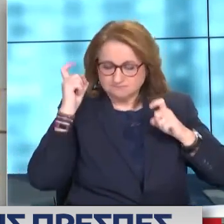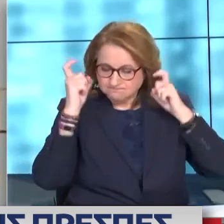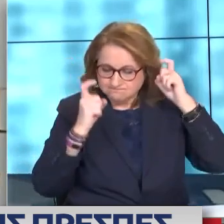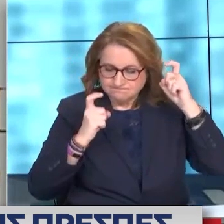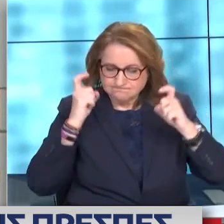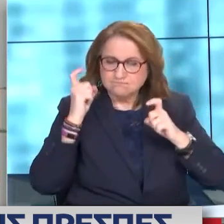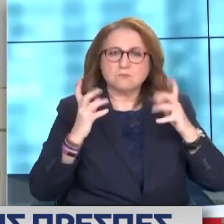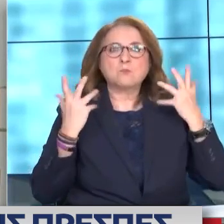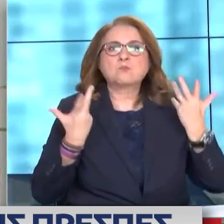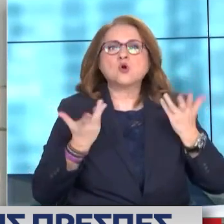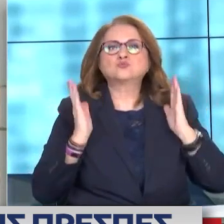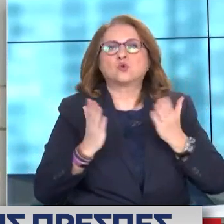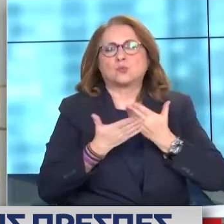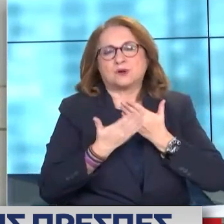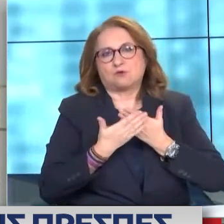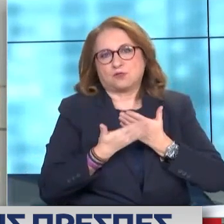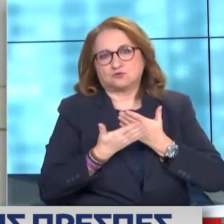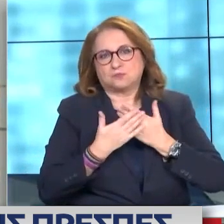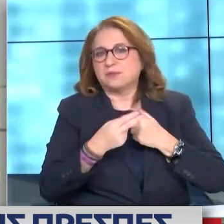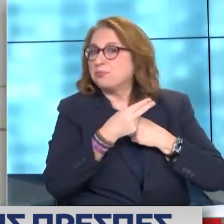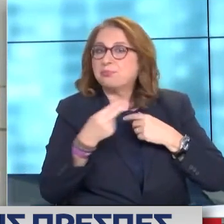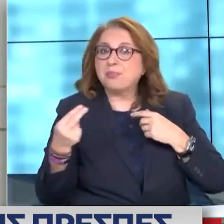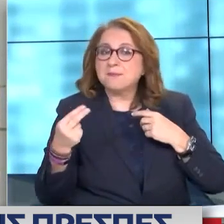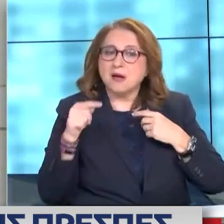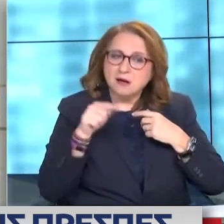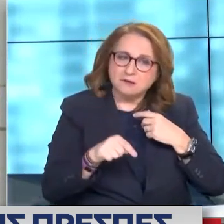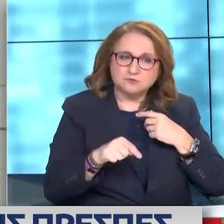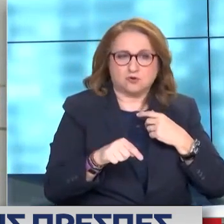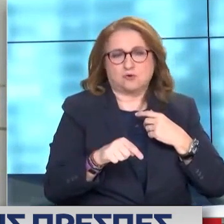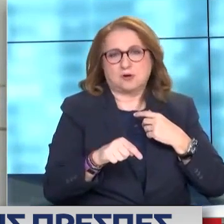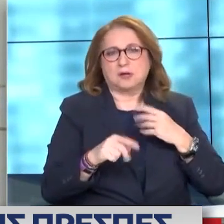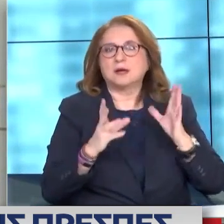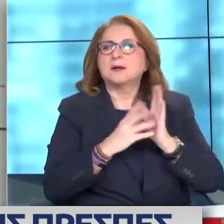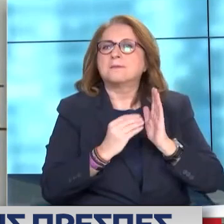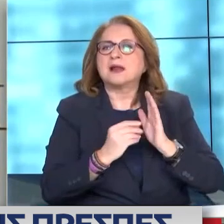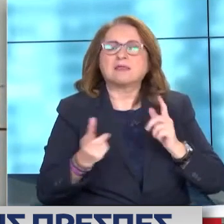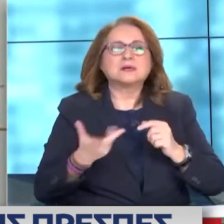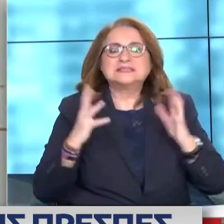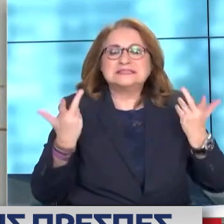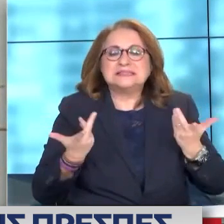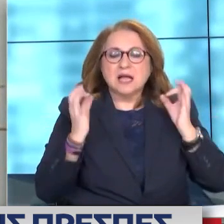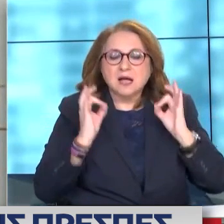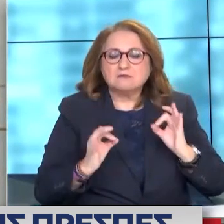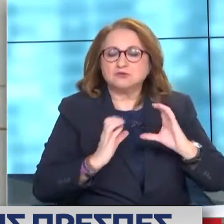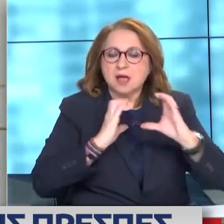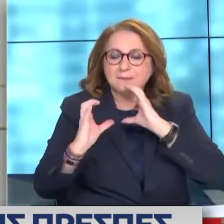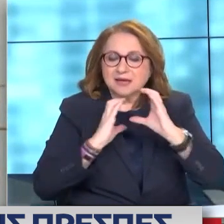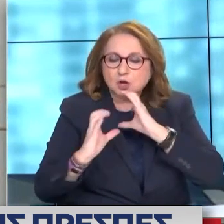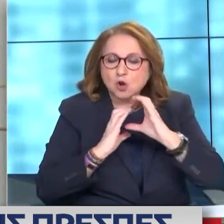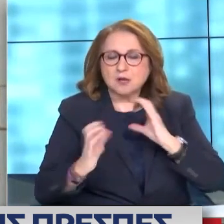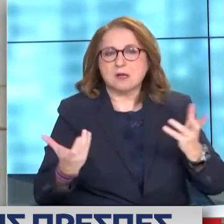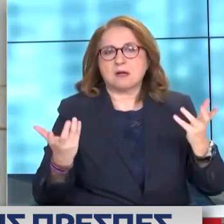φυσικά αποφεύγουν να απαντήσουν στην απλή ερώτηση. Αν ο Τσίπρας πούλησε το μακεδονικό για τις συντάξεις, όπως τον κατηγορούσε ο